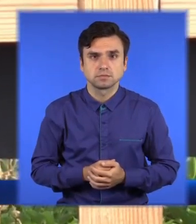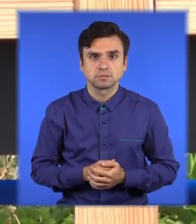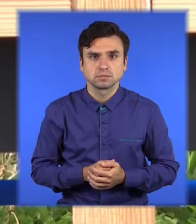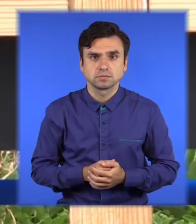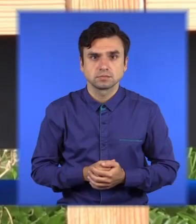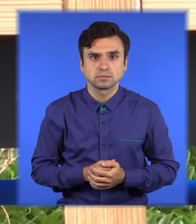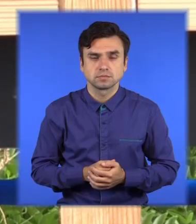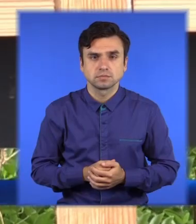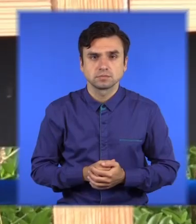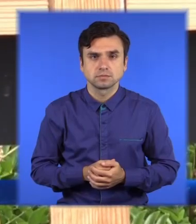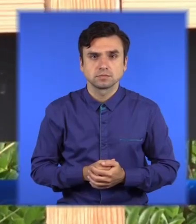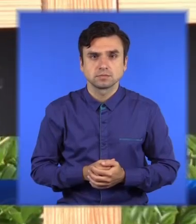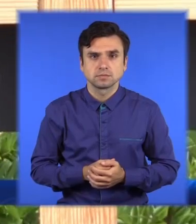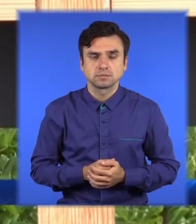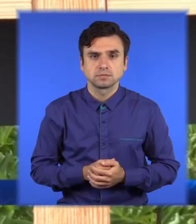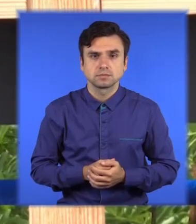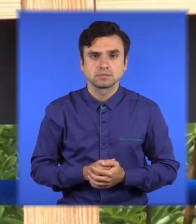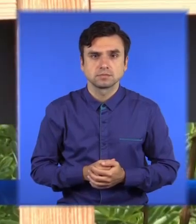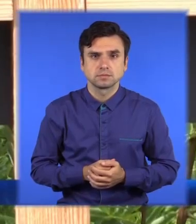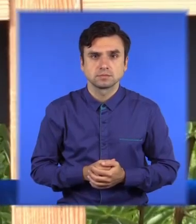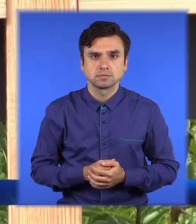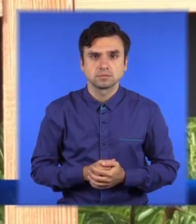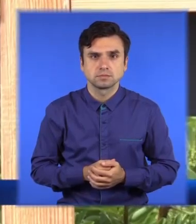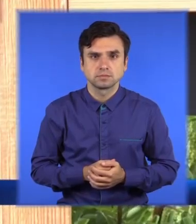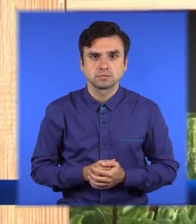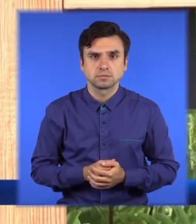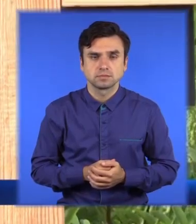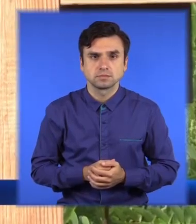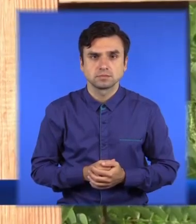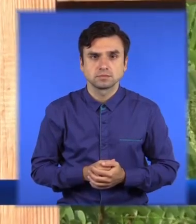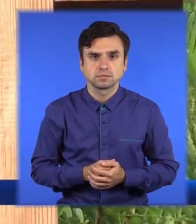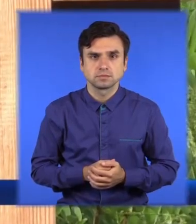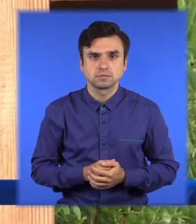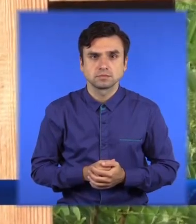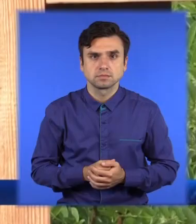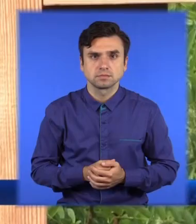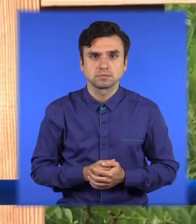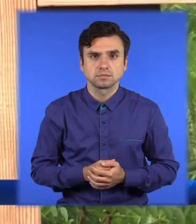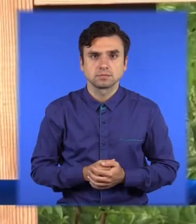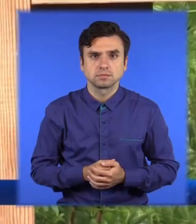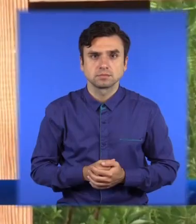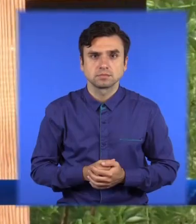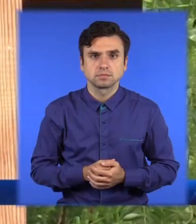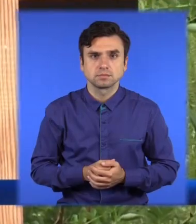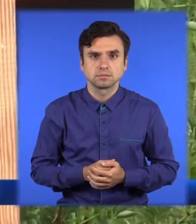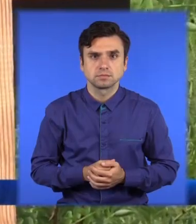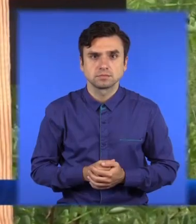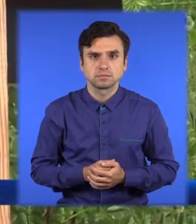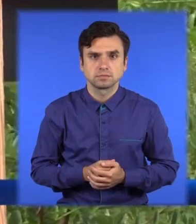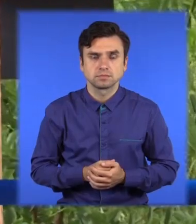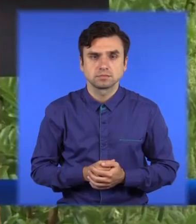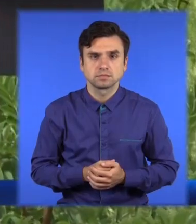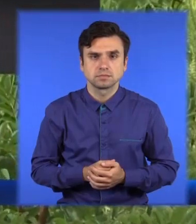помогаешь. Я думаю, мы справедливости добьемся. И если в этом была вина врачей, они будут наказаны. Не знаю, сыночек, просто так никто